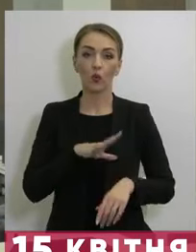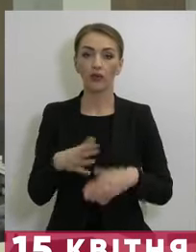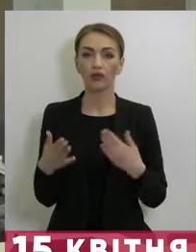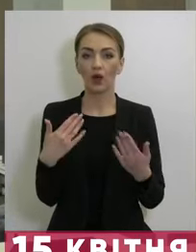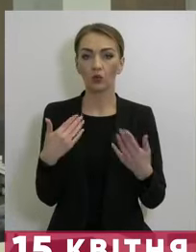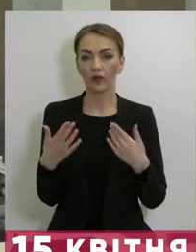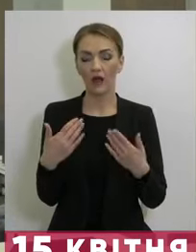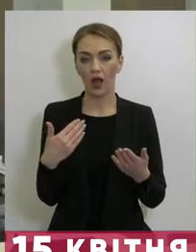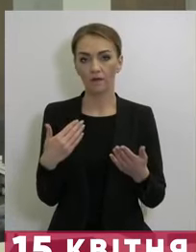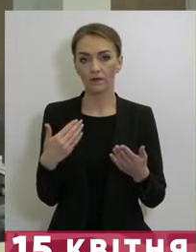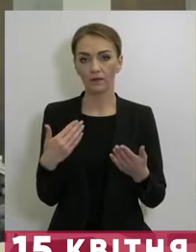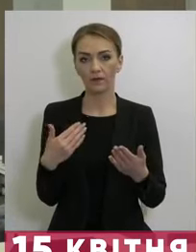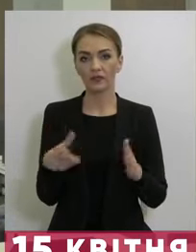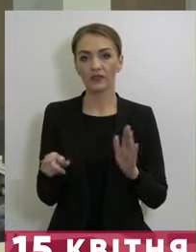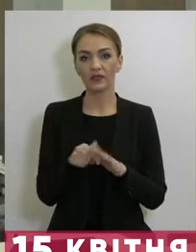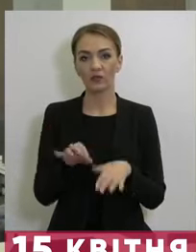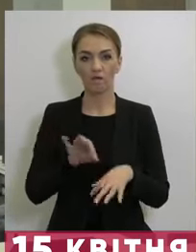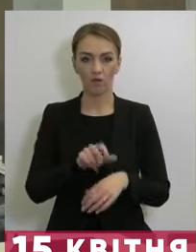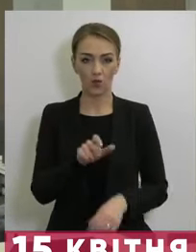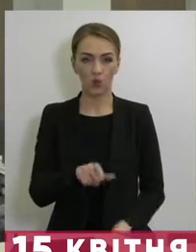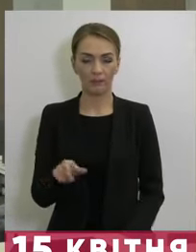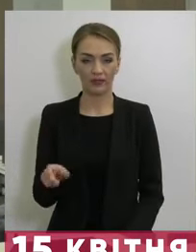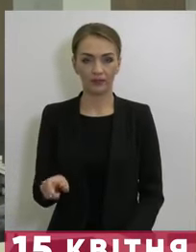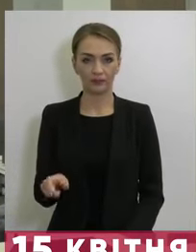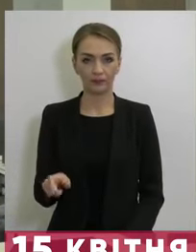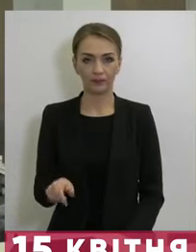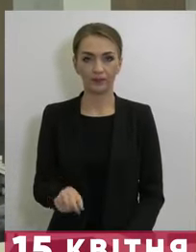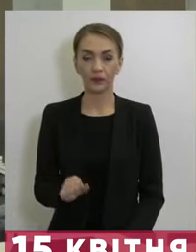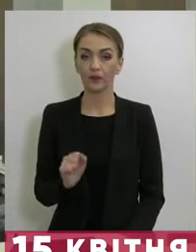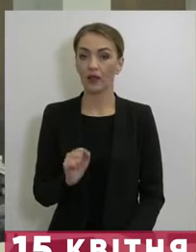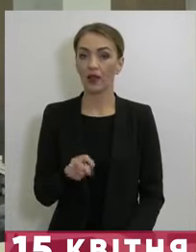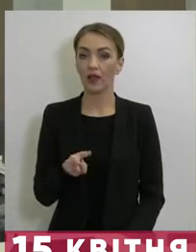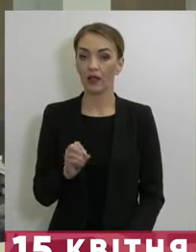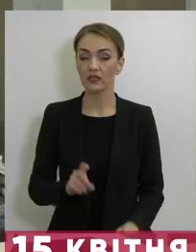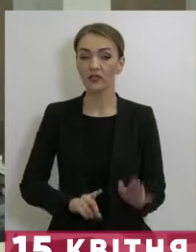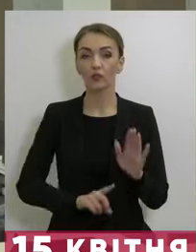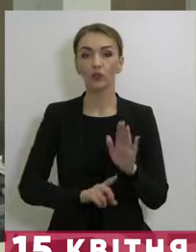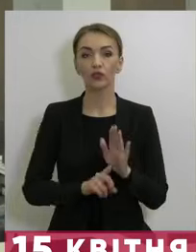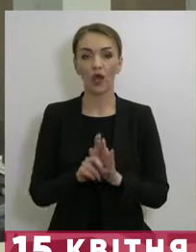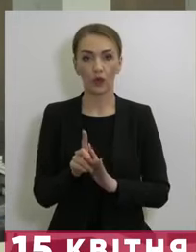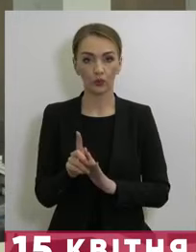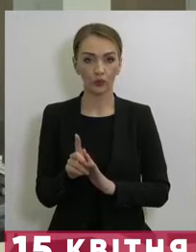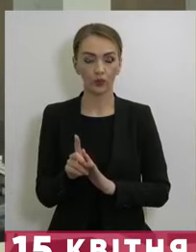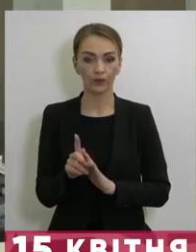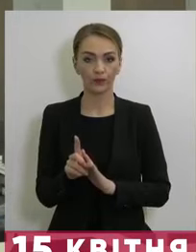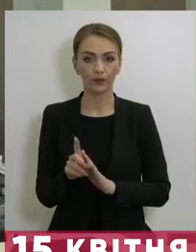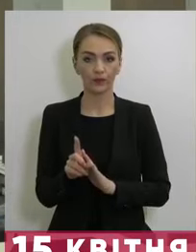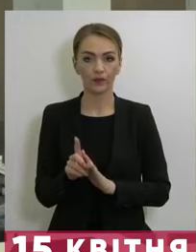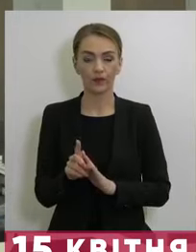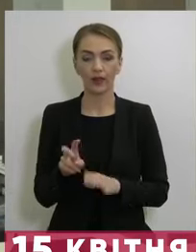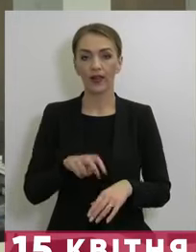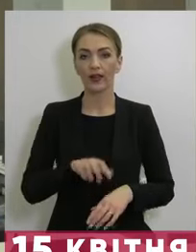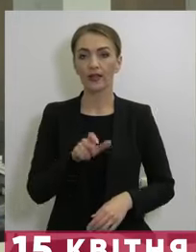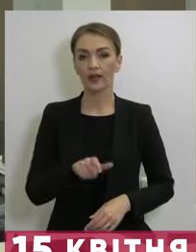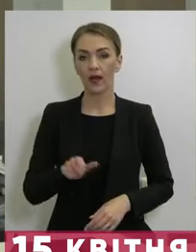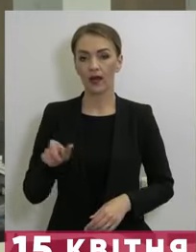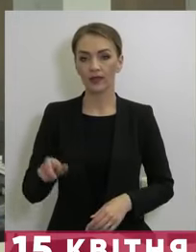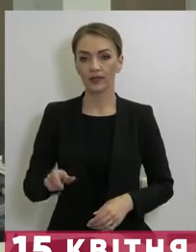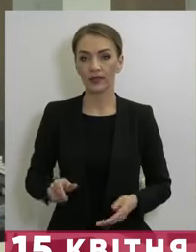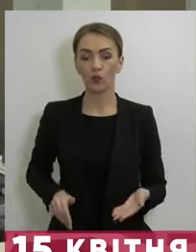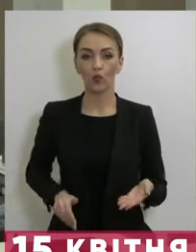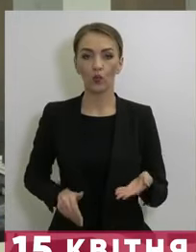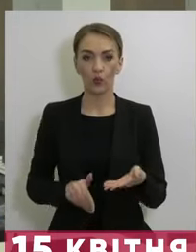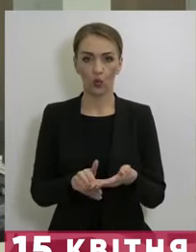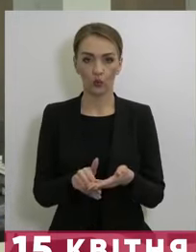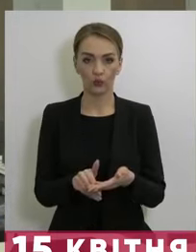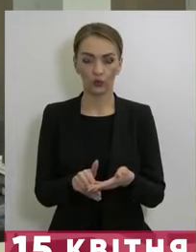контактував з хворими людьми. Але спочатку лікарі за